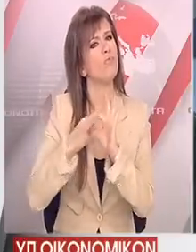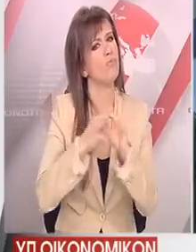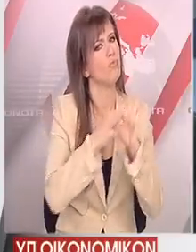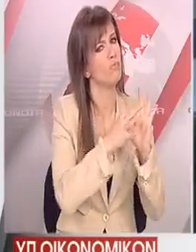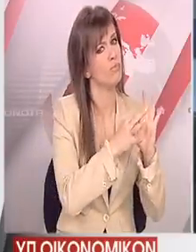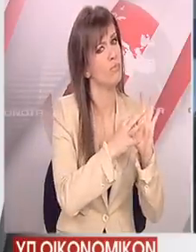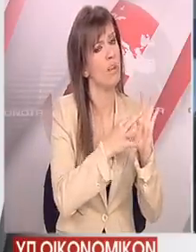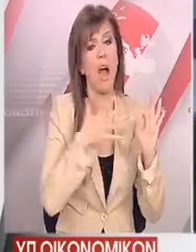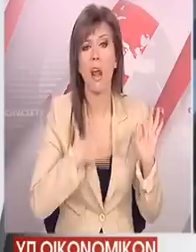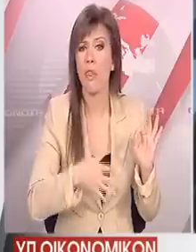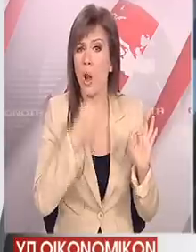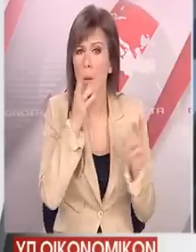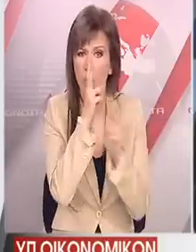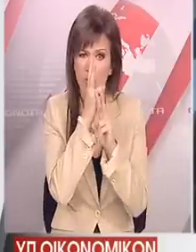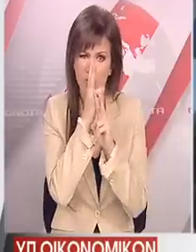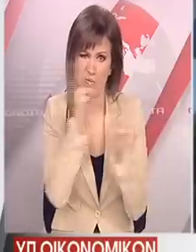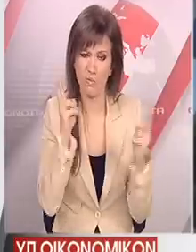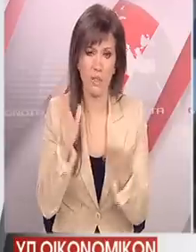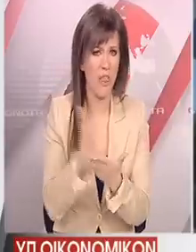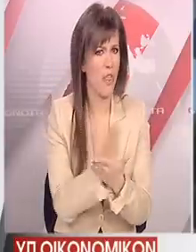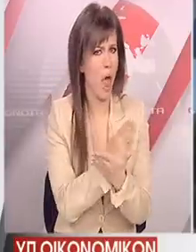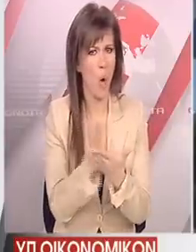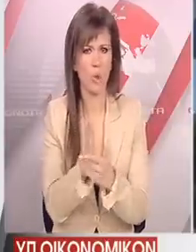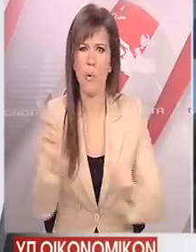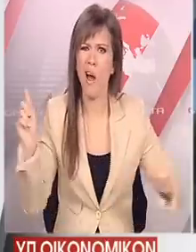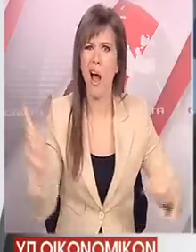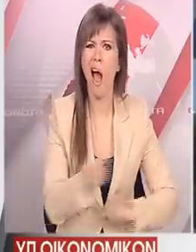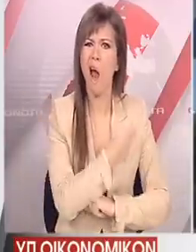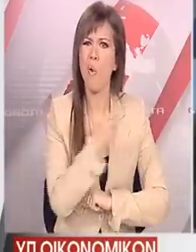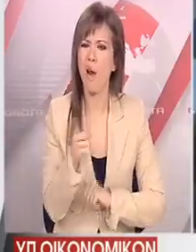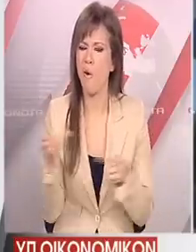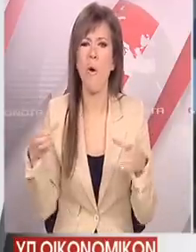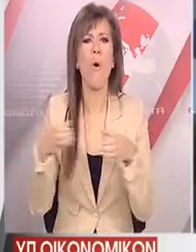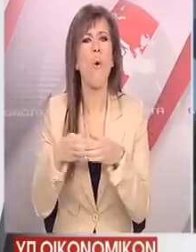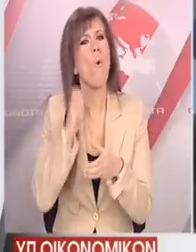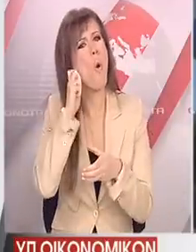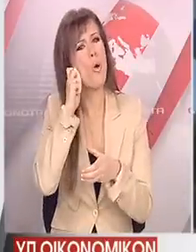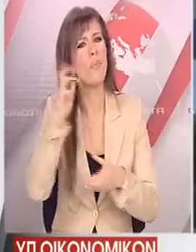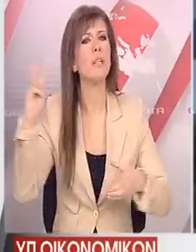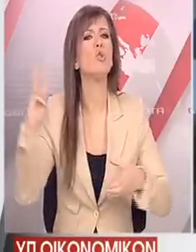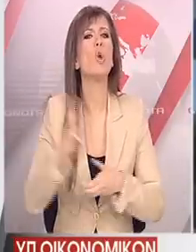Αλλά να ξεκαθαρίσουμε, να διαχωρίσουμε αυτό από μια επιτροπή